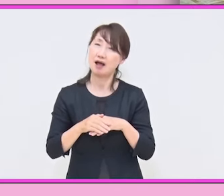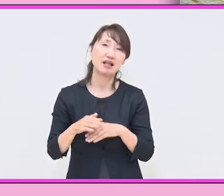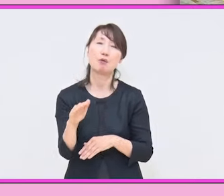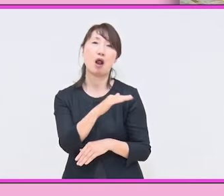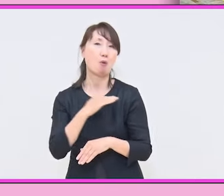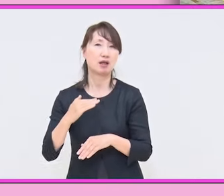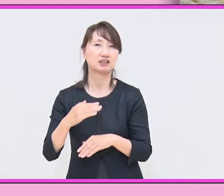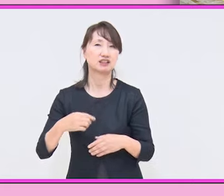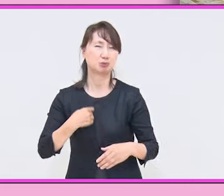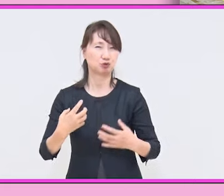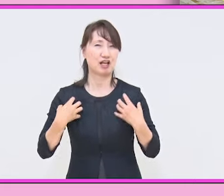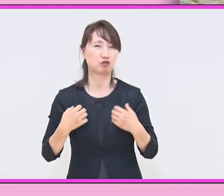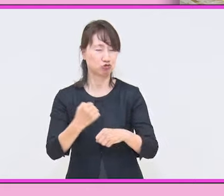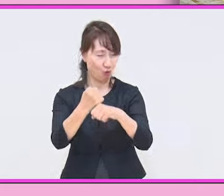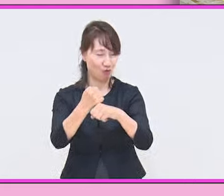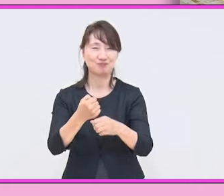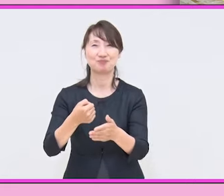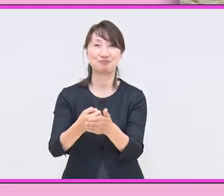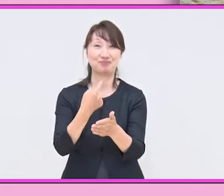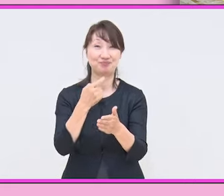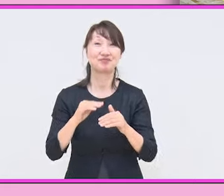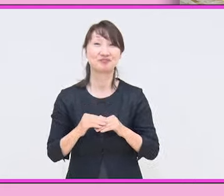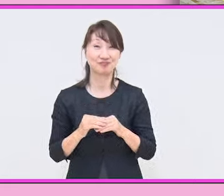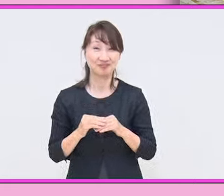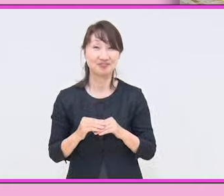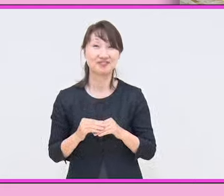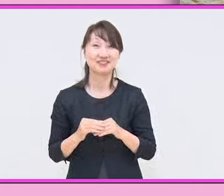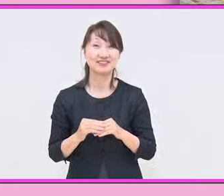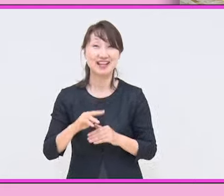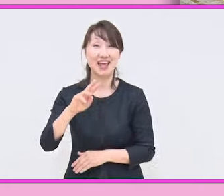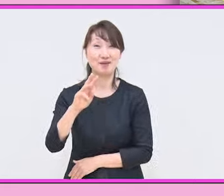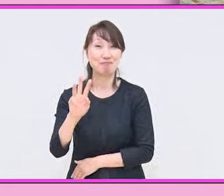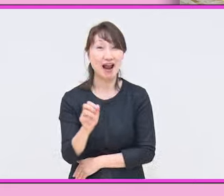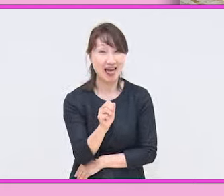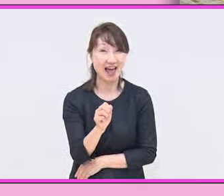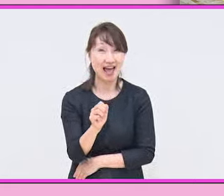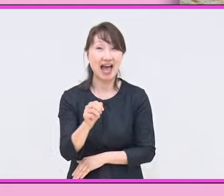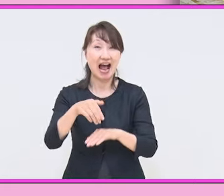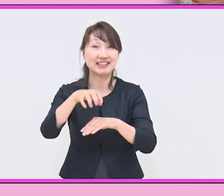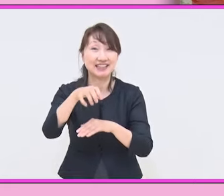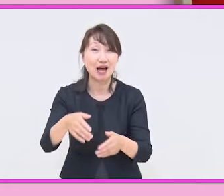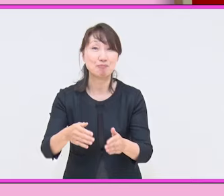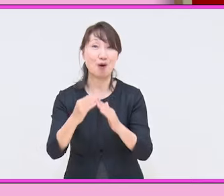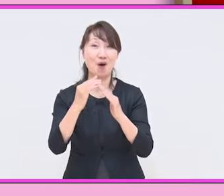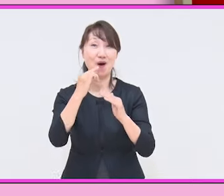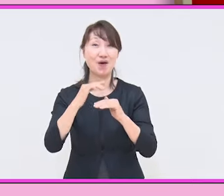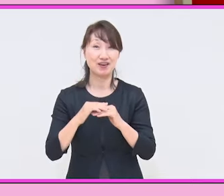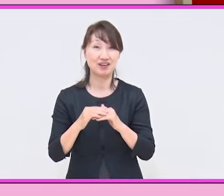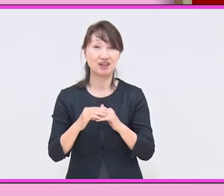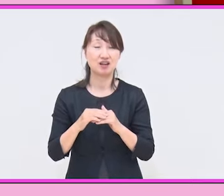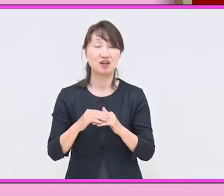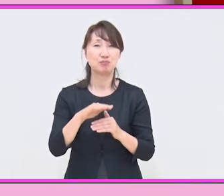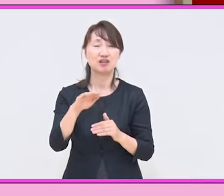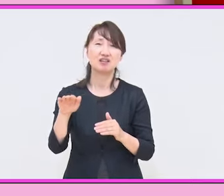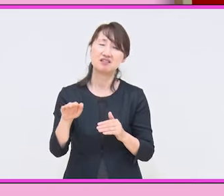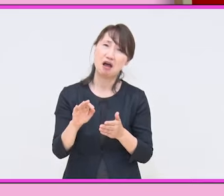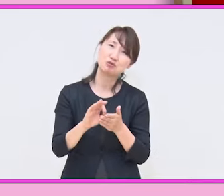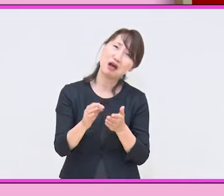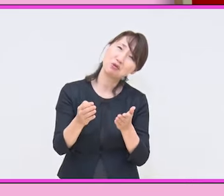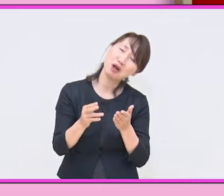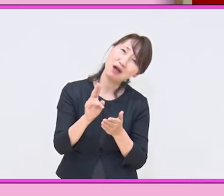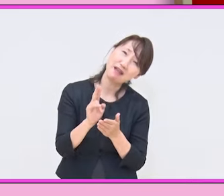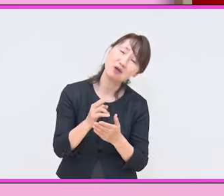我々で作っちゃおうということで、このパラアリーナっていうのを作りました。作って使ってくれるかなと思